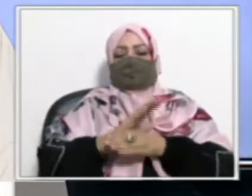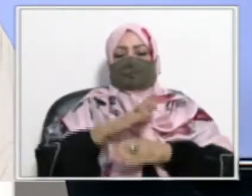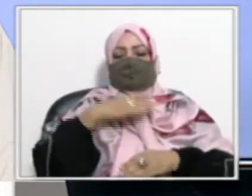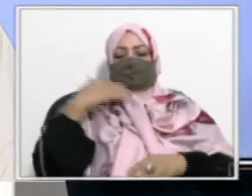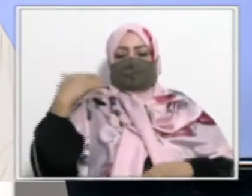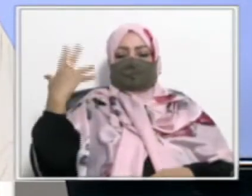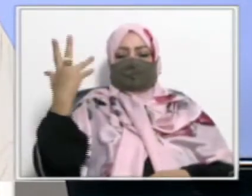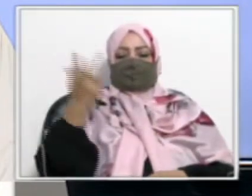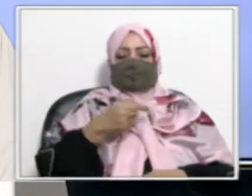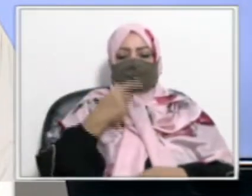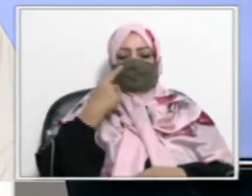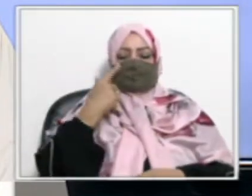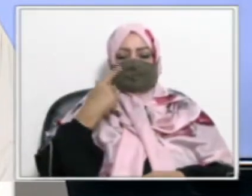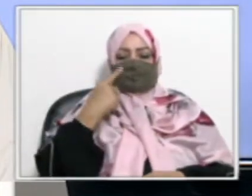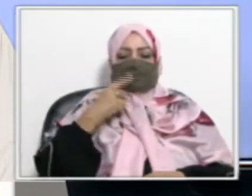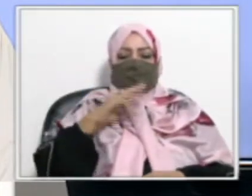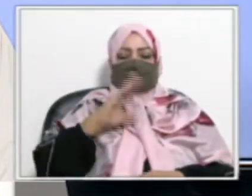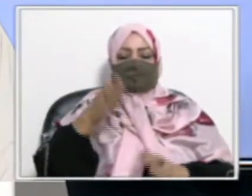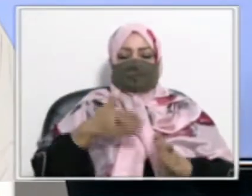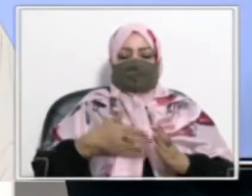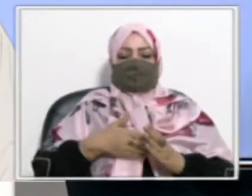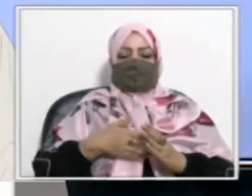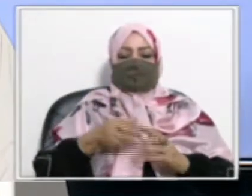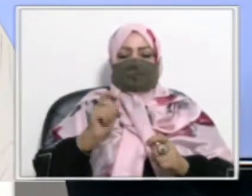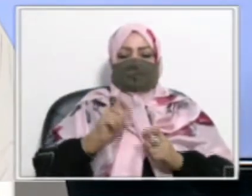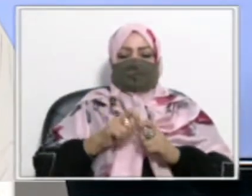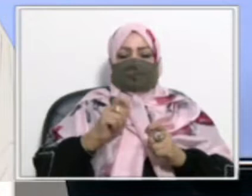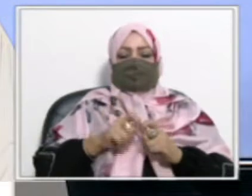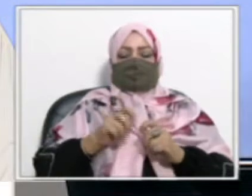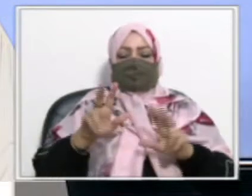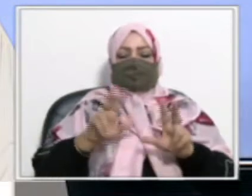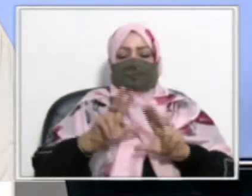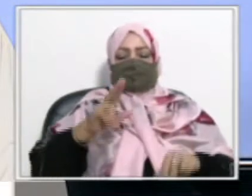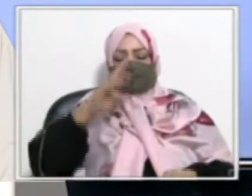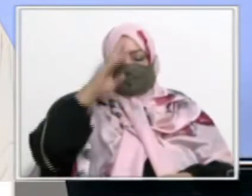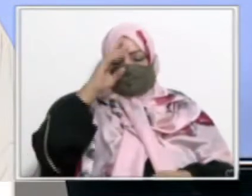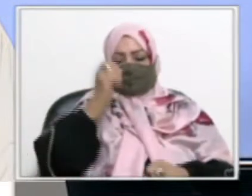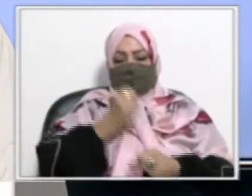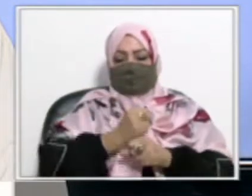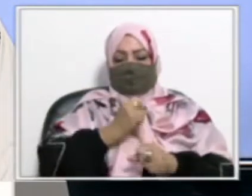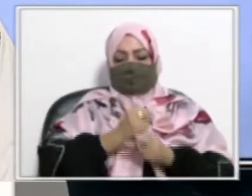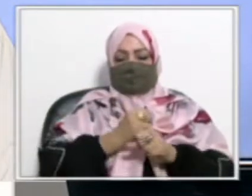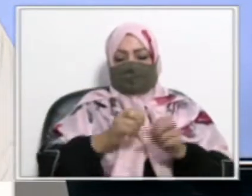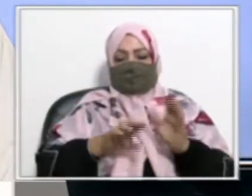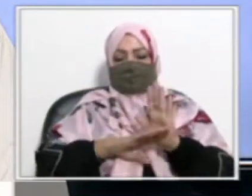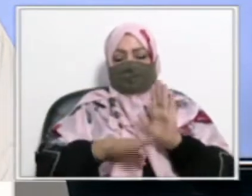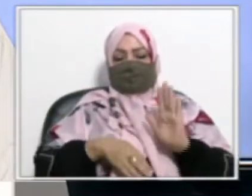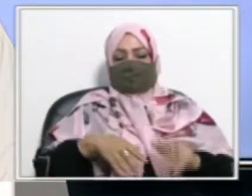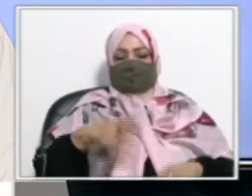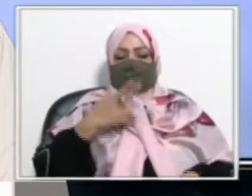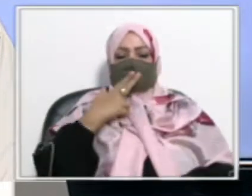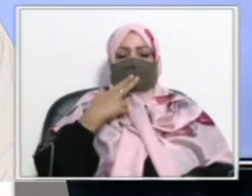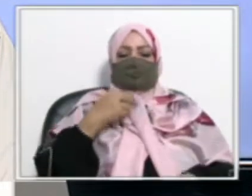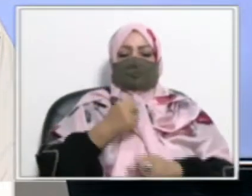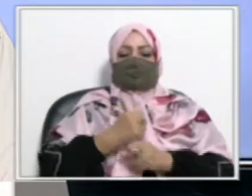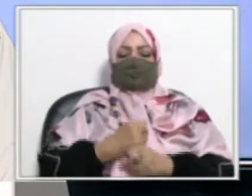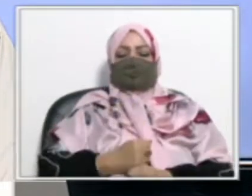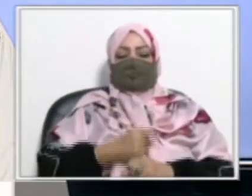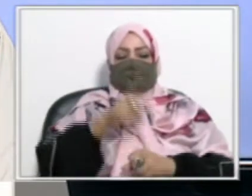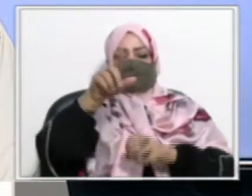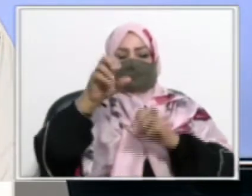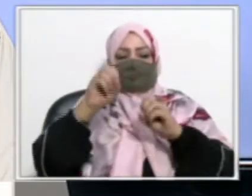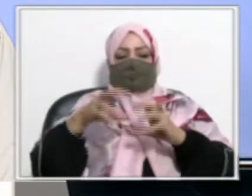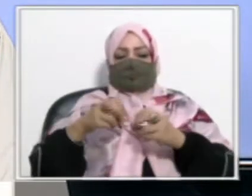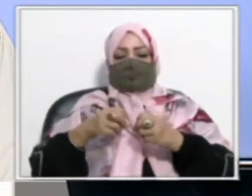شيخ وبارك الله فيك على التوضيح والكلام ونصر الله أن يكون ميزان حسناتك. وإياكم جميعا. الله يسلمك. شيخ طبعا نسألك